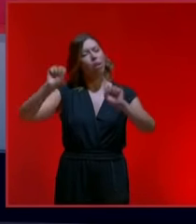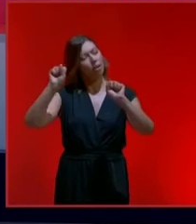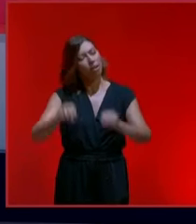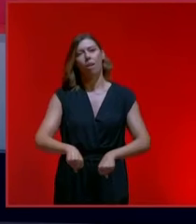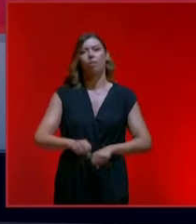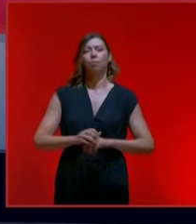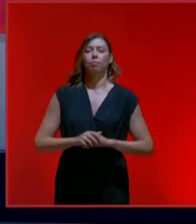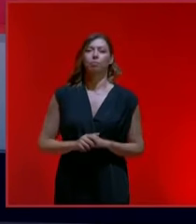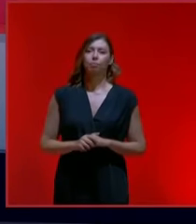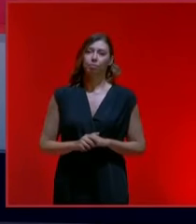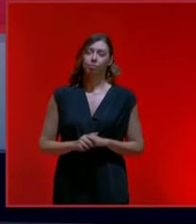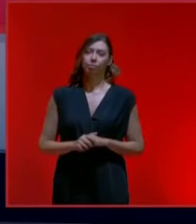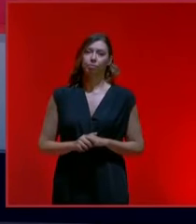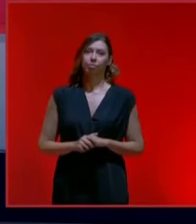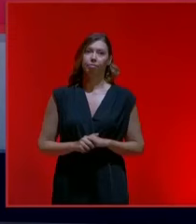ανακάμψουμε,